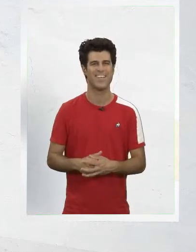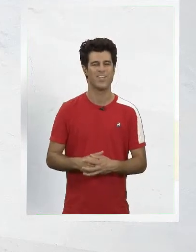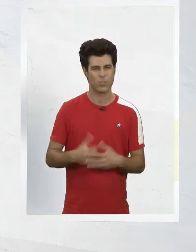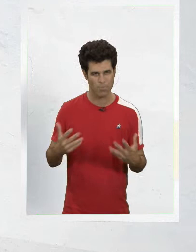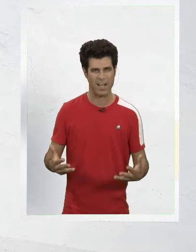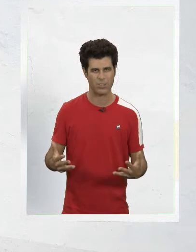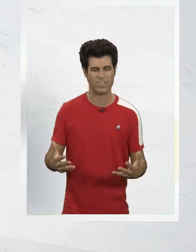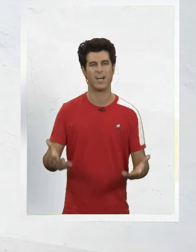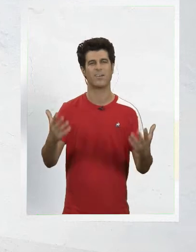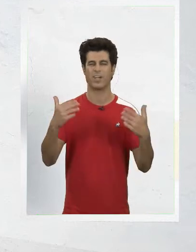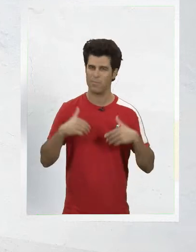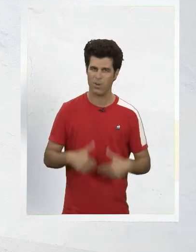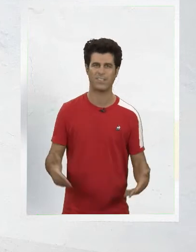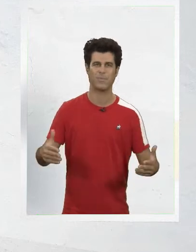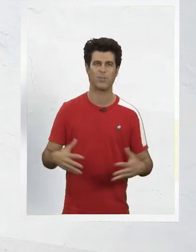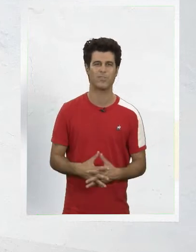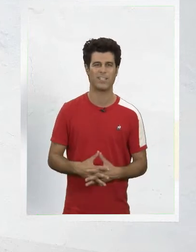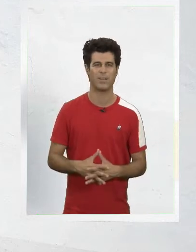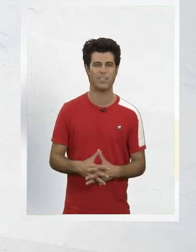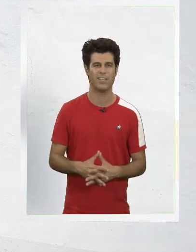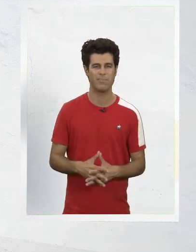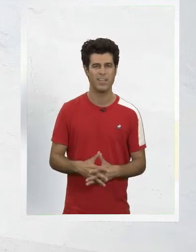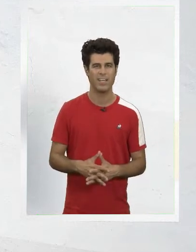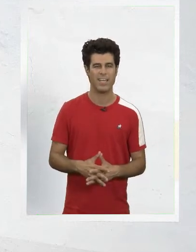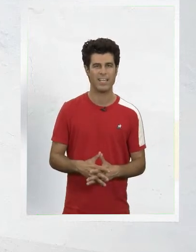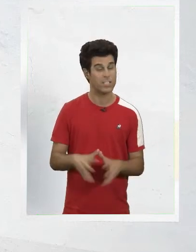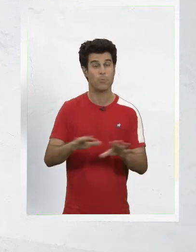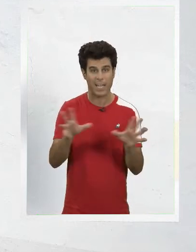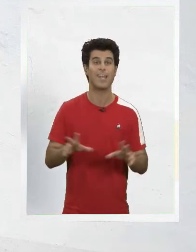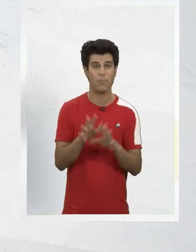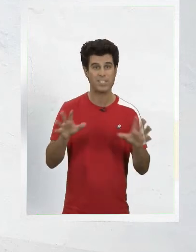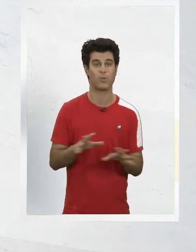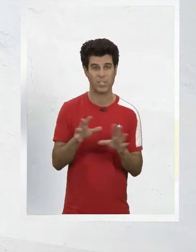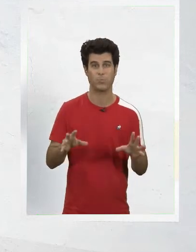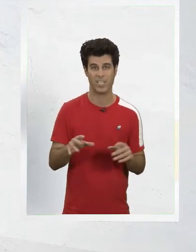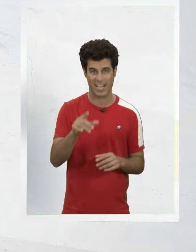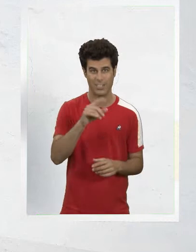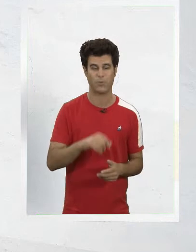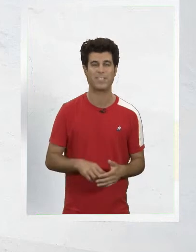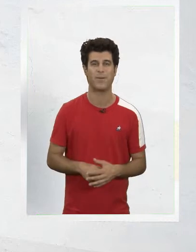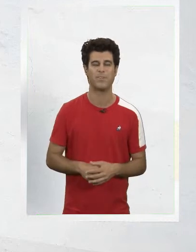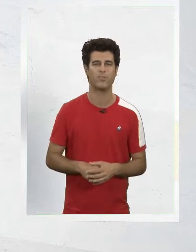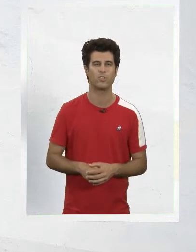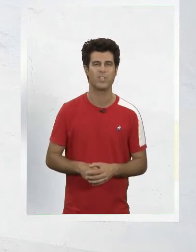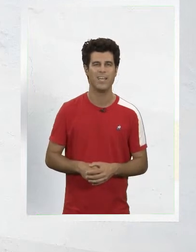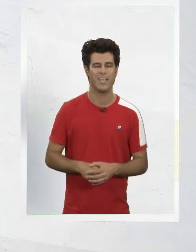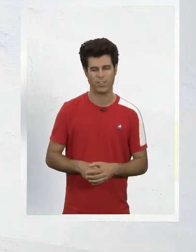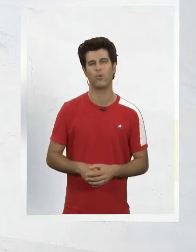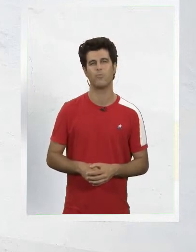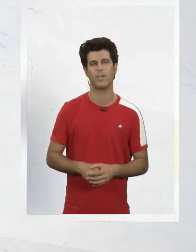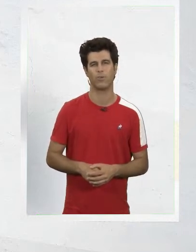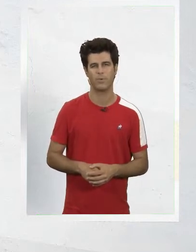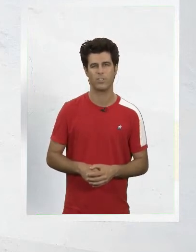השלישית שומעת אותך, וגם כל התלמידות והתלמידים. יש לנו בכלל היום קצת תוכנית מוזיקלית. עוד מעט גם נפגוש